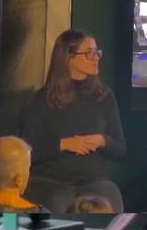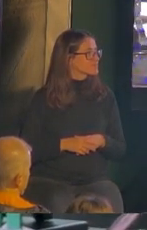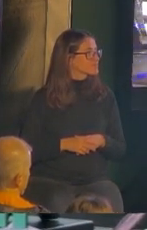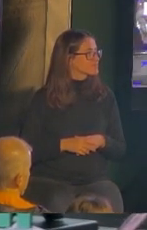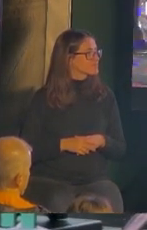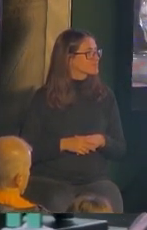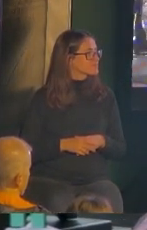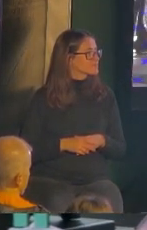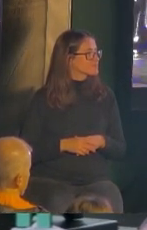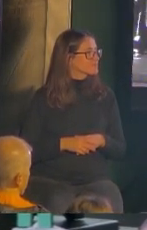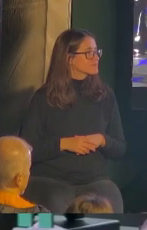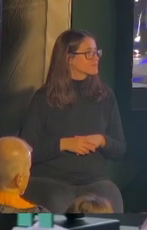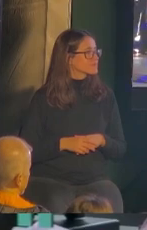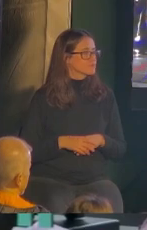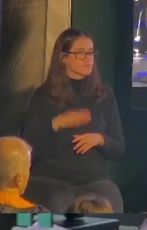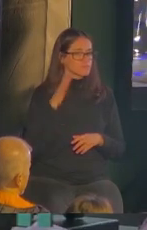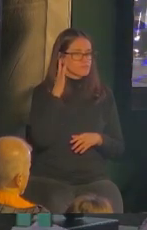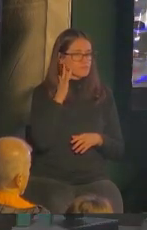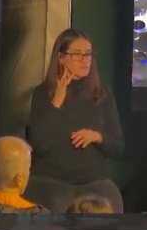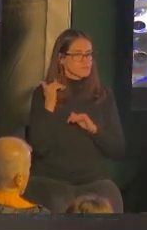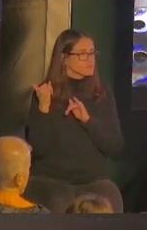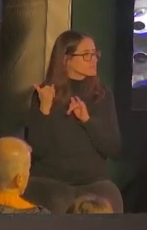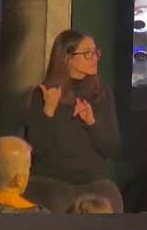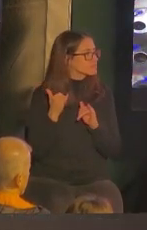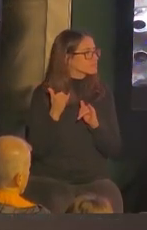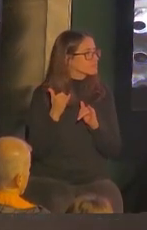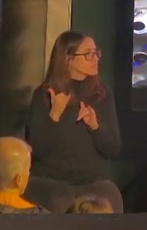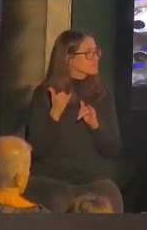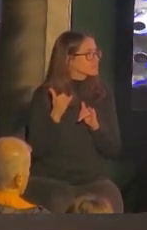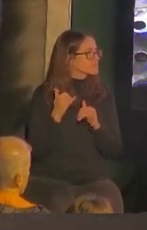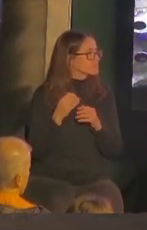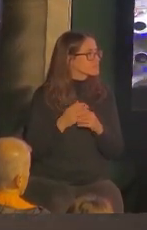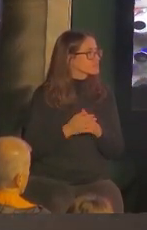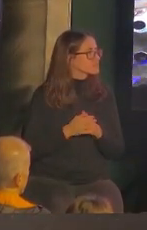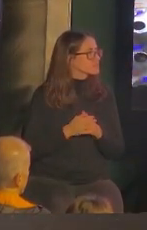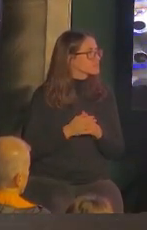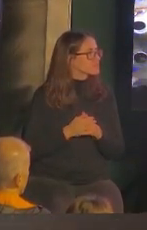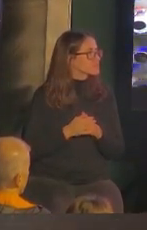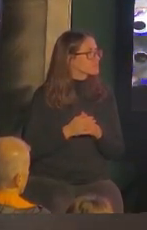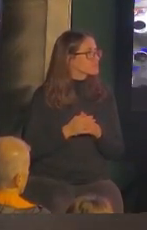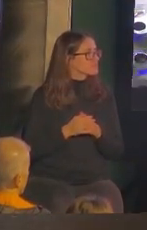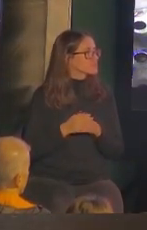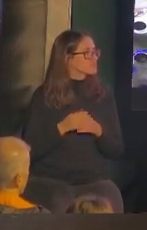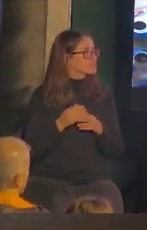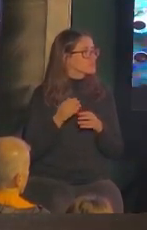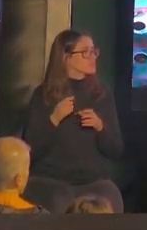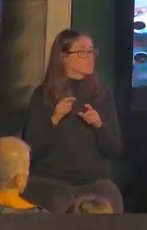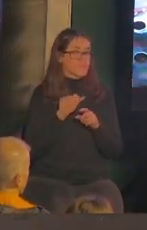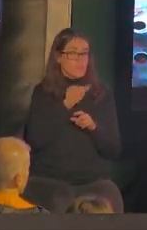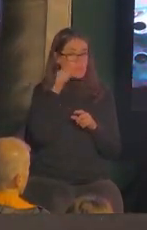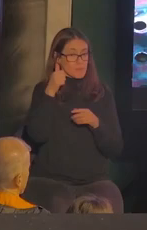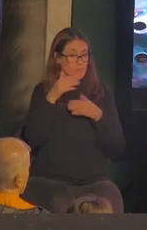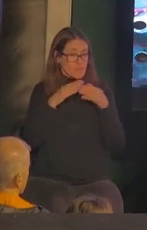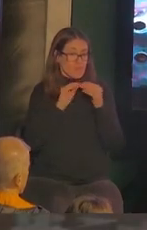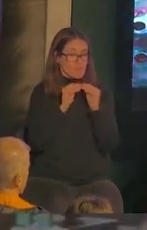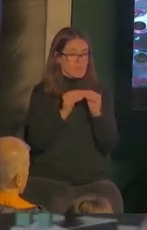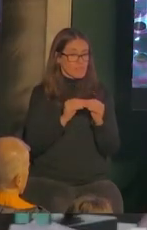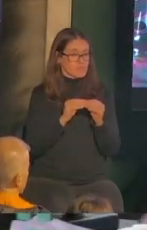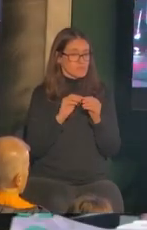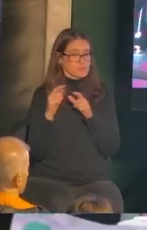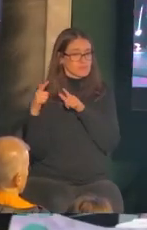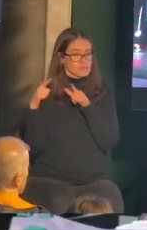Vale. Si em pots... Porta una mica els biscuits que han fet, els pans de pessics.